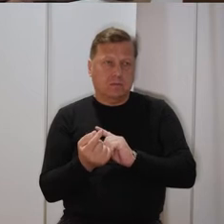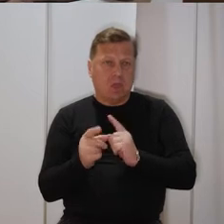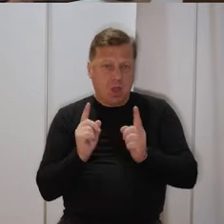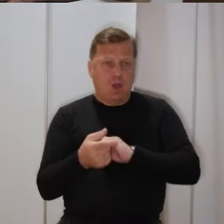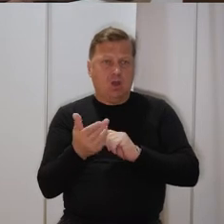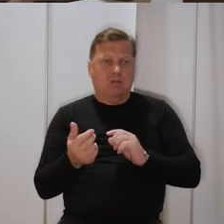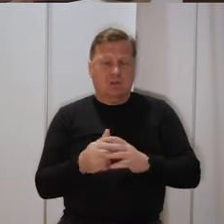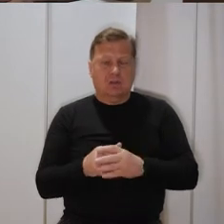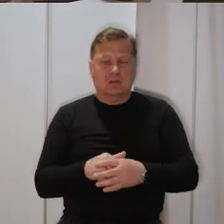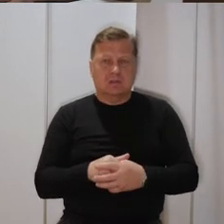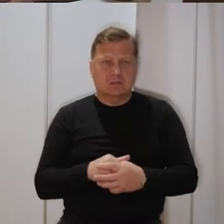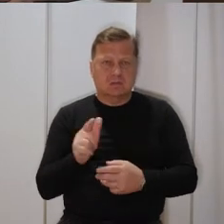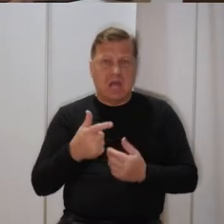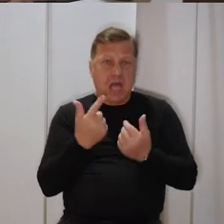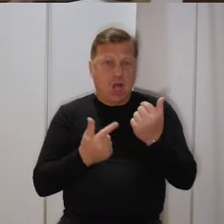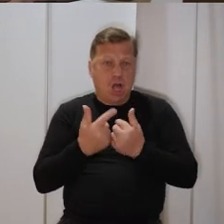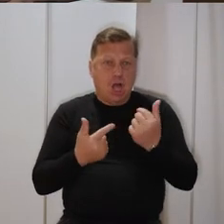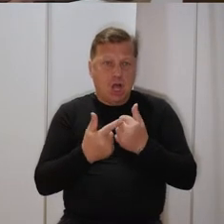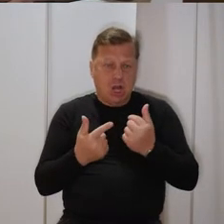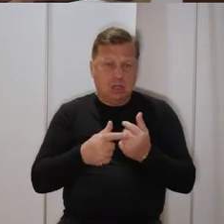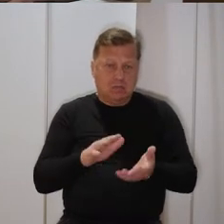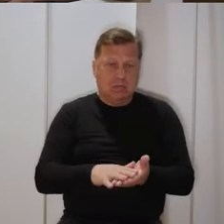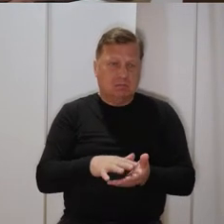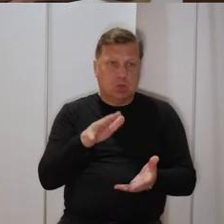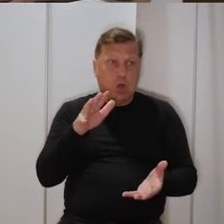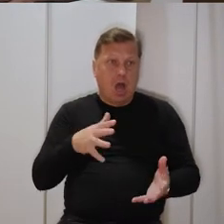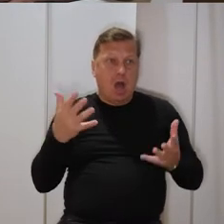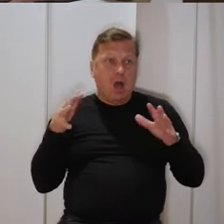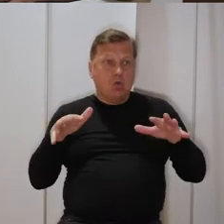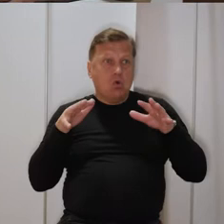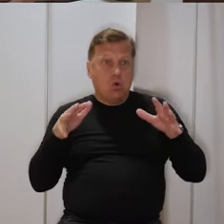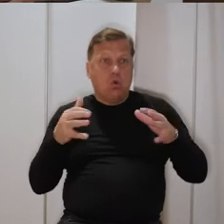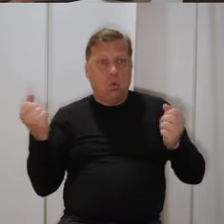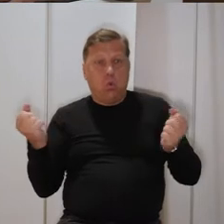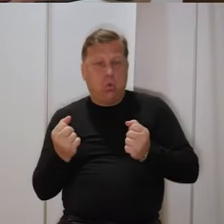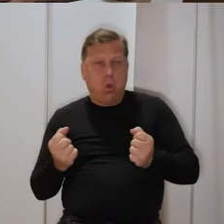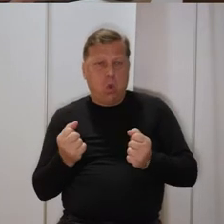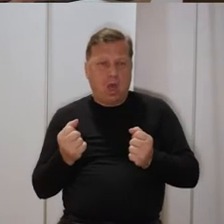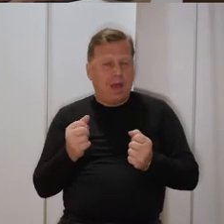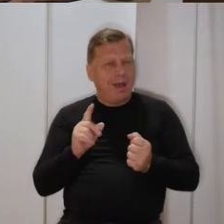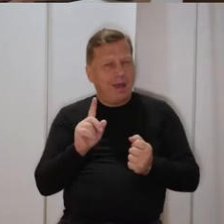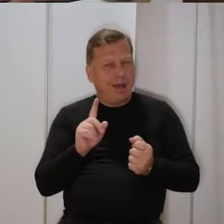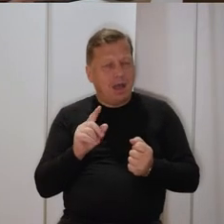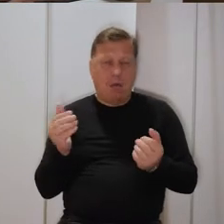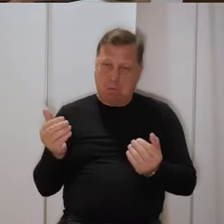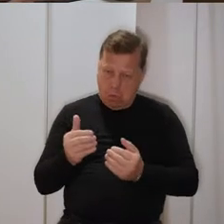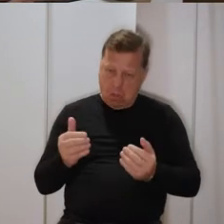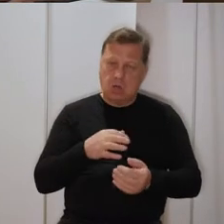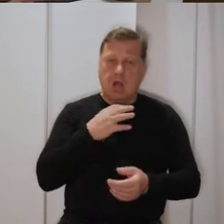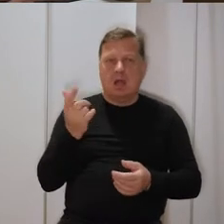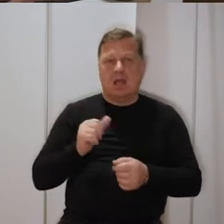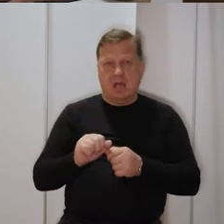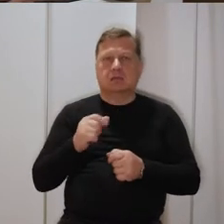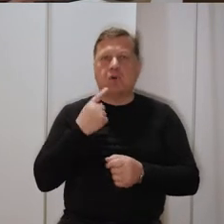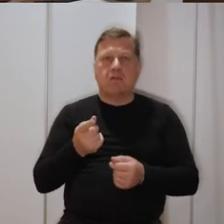że jest zawsze myśl o tej liczbie, o tej sumie dużej, ile egzemplarzy. A może możemy znaleźć w tym